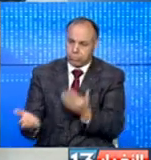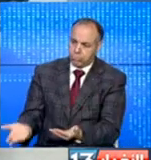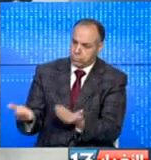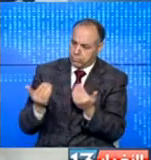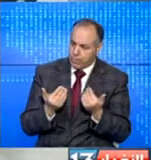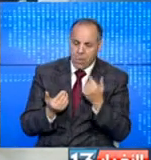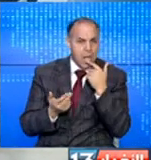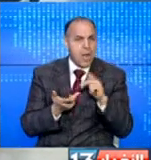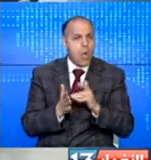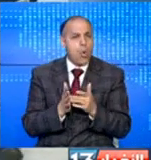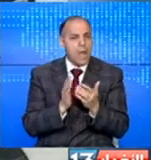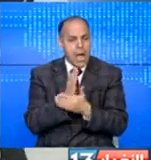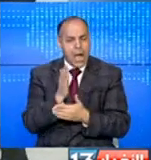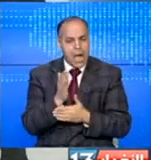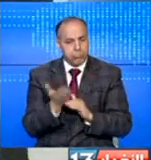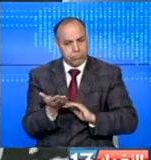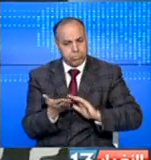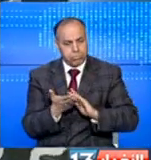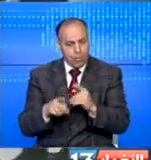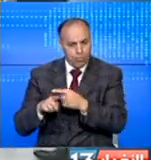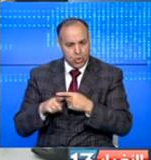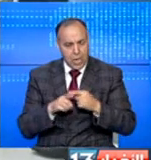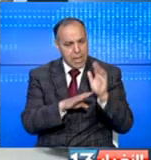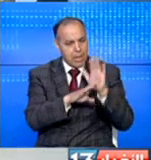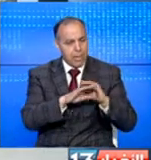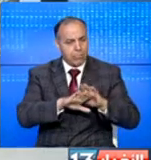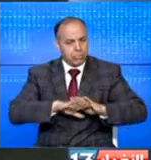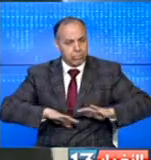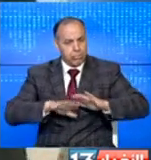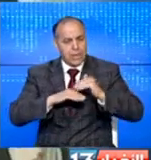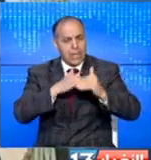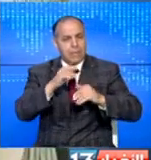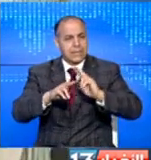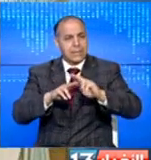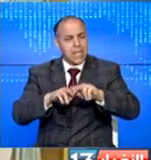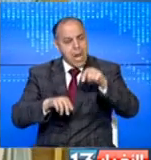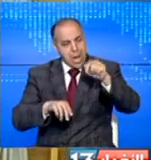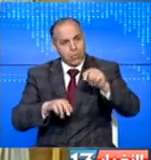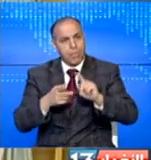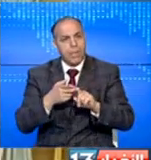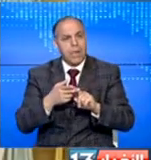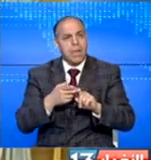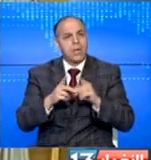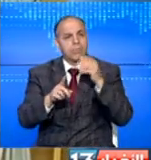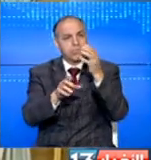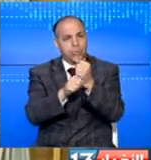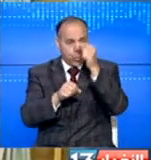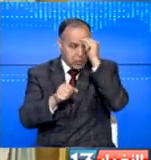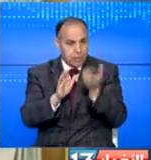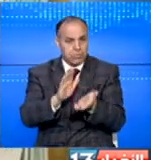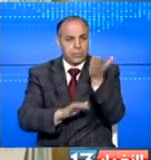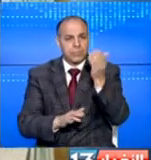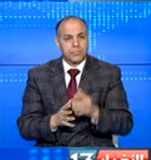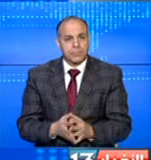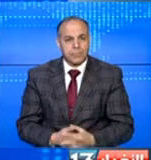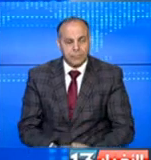السياسية على قاعدة هذه الأرضية المشتركة من أجل ضمان الاستقرار والتقدم في الإصلاحات الضرورية لتحقيق المصلحة العليا